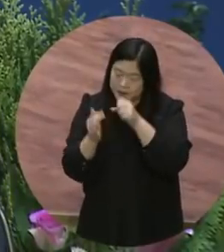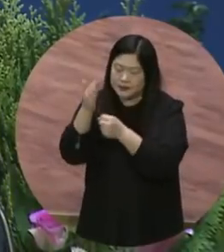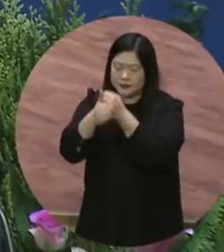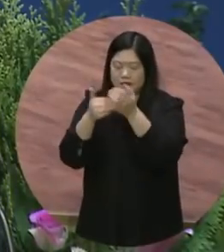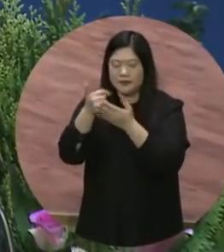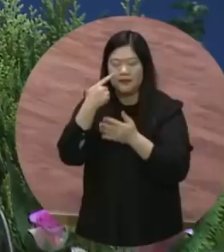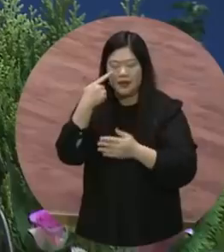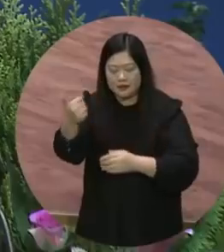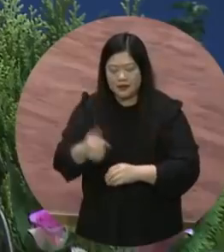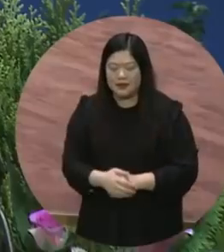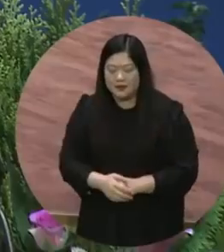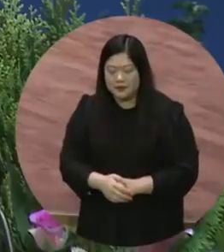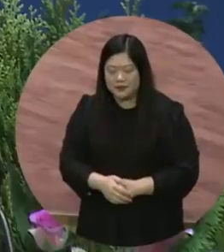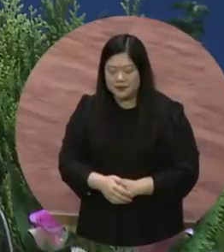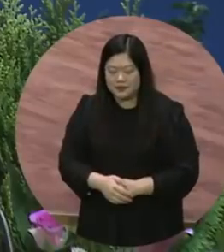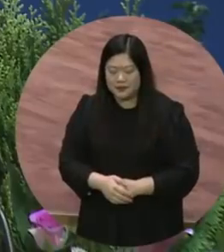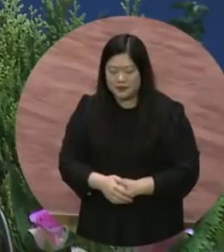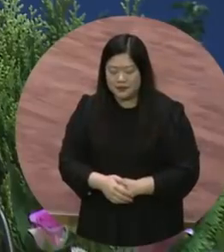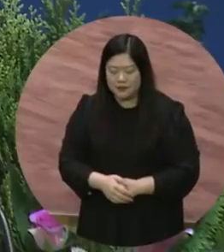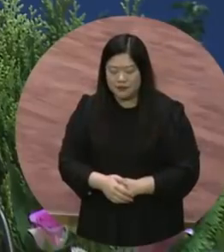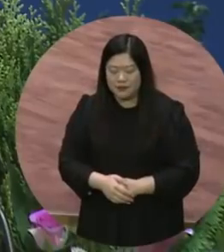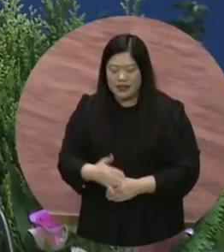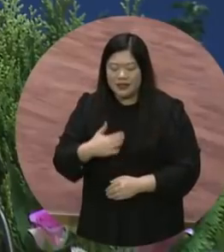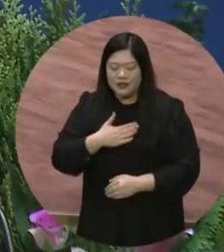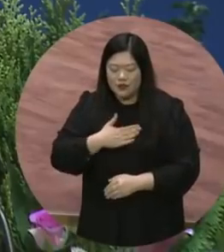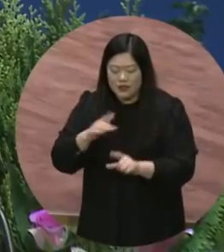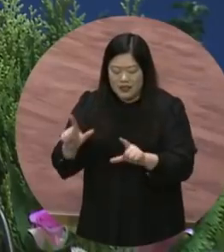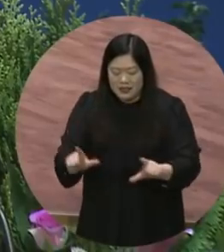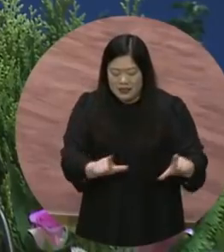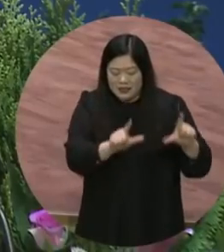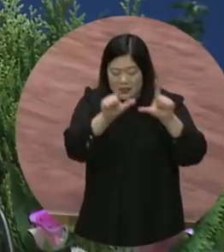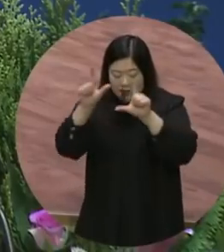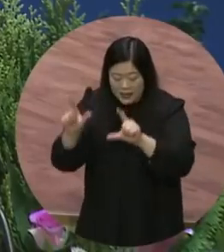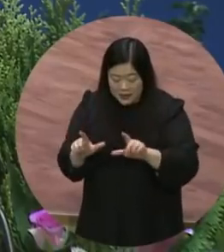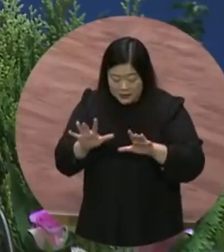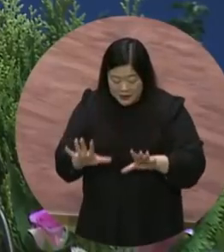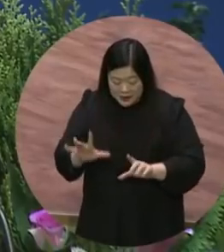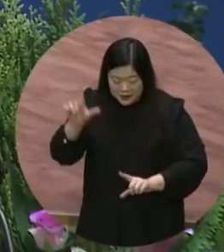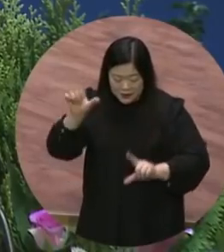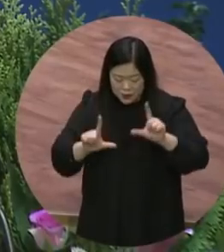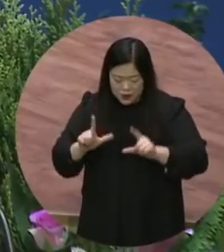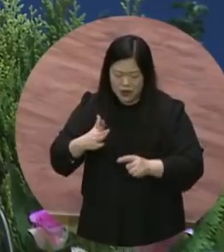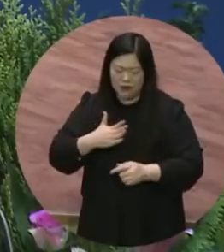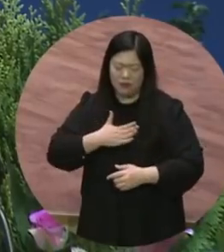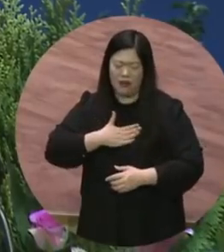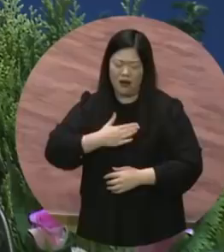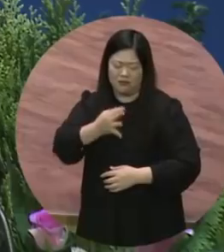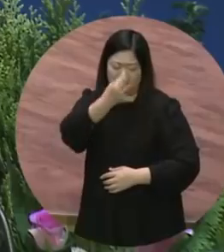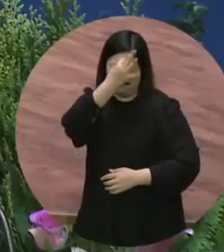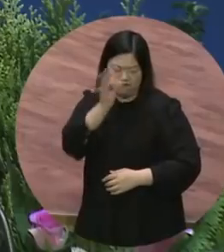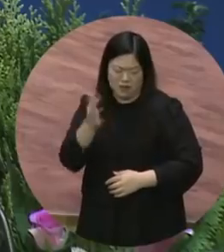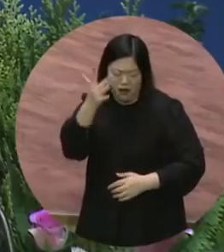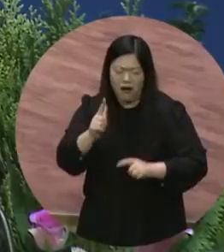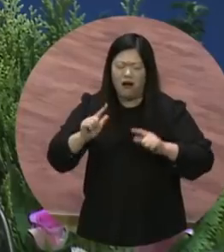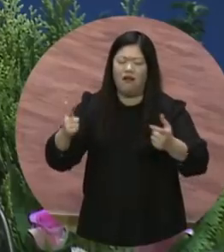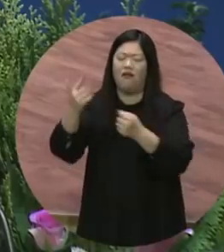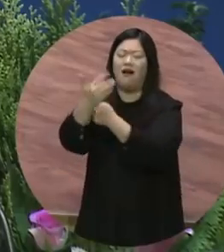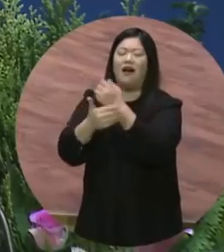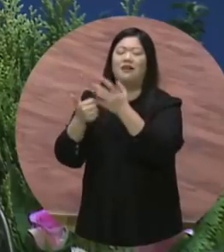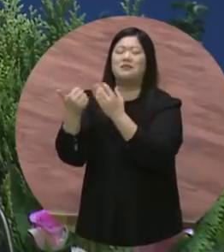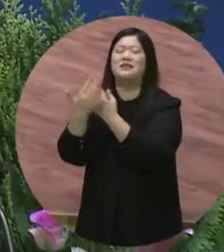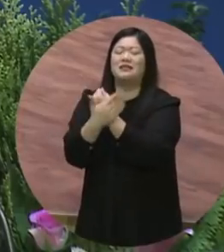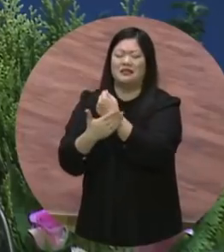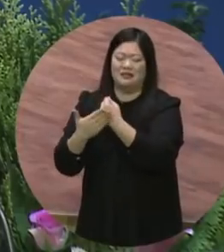하나님, 참으로 우리의 사는 것이 오늘의 우리가 하나님의 은혜가 아니었으면 이 자리에 앉을 수도